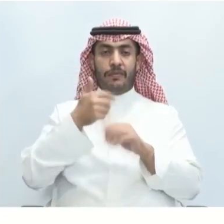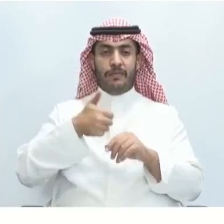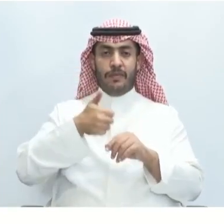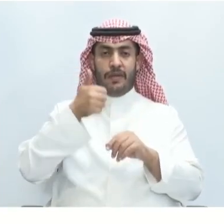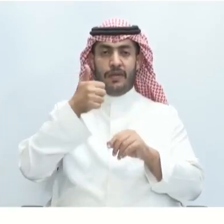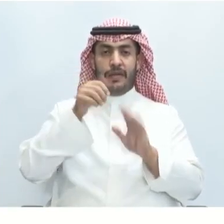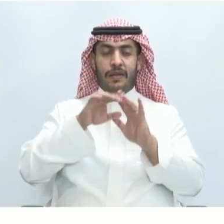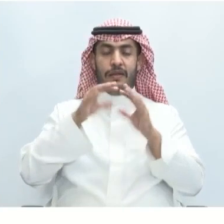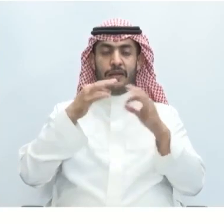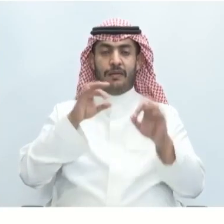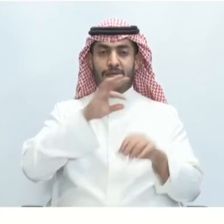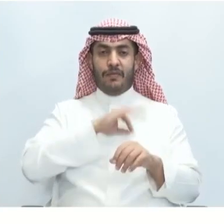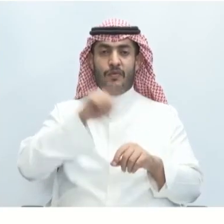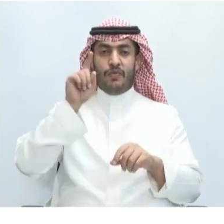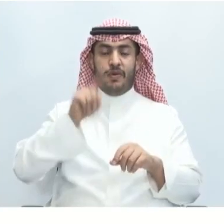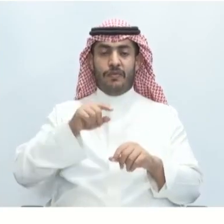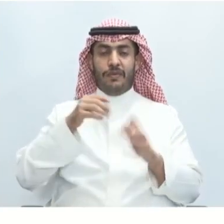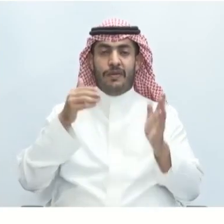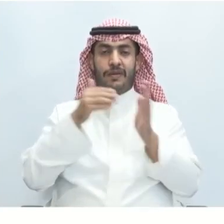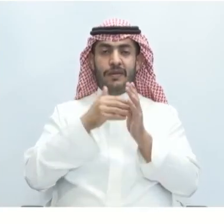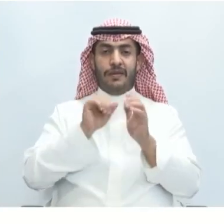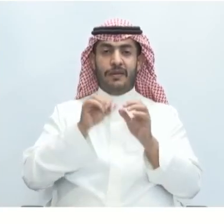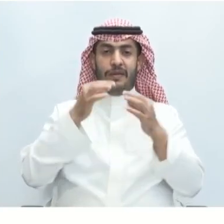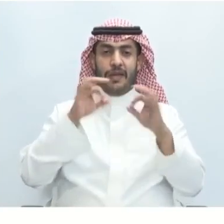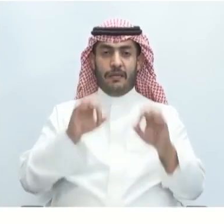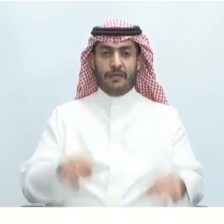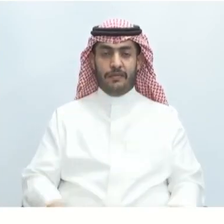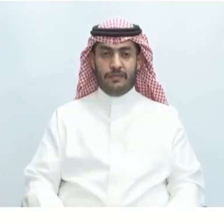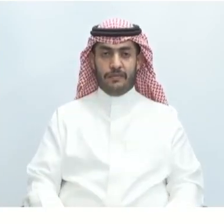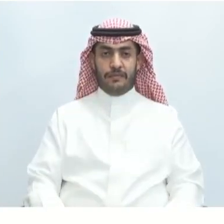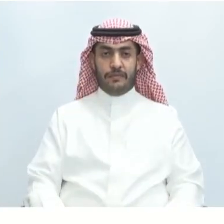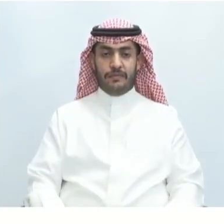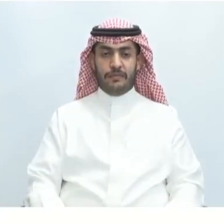نحسن اجمال الربح اليومي الى اقصى حد ممكن